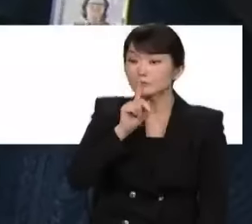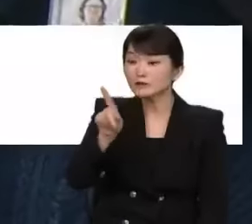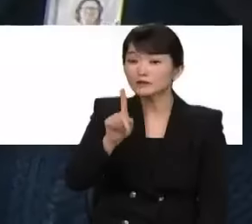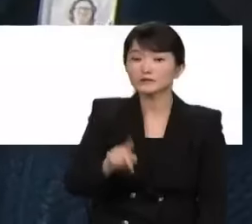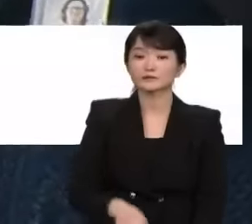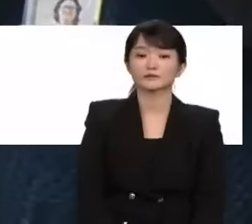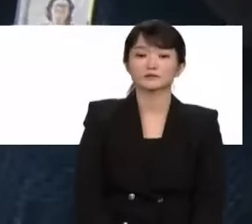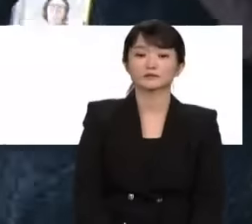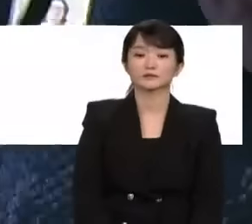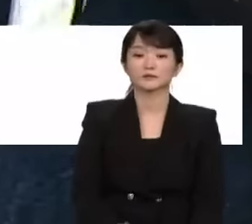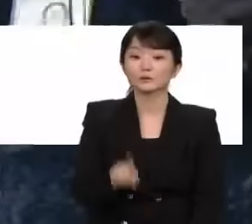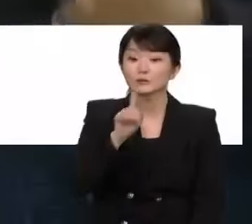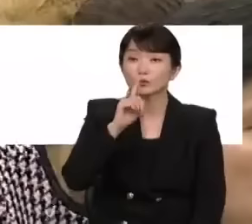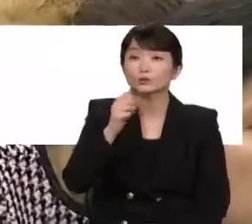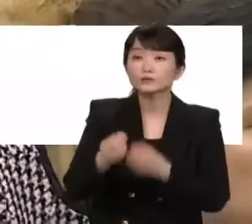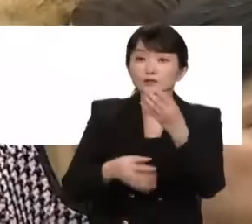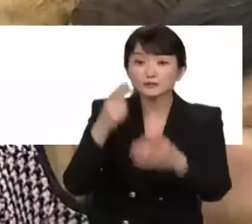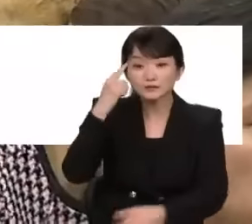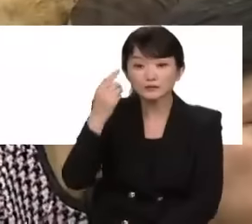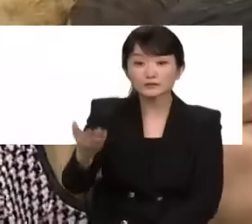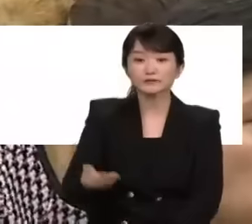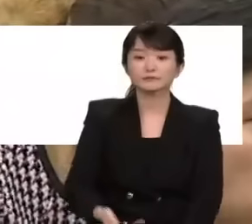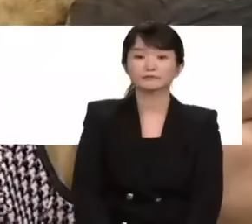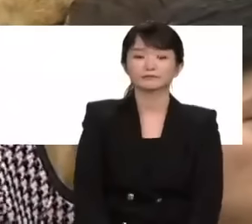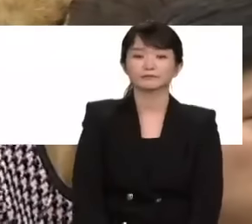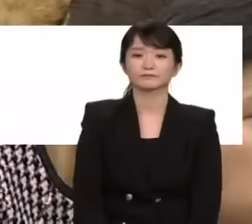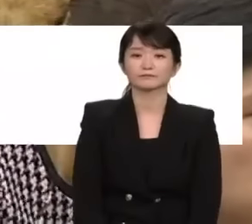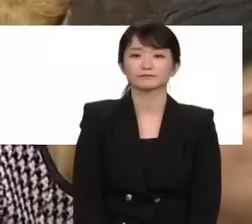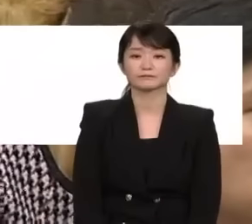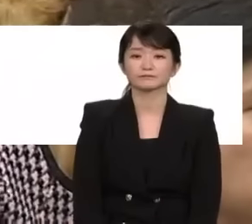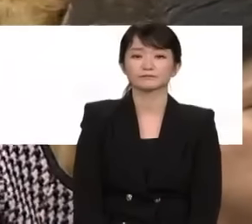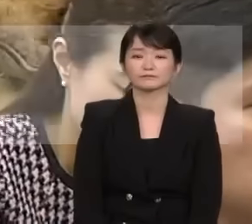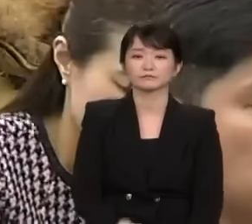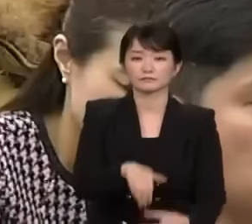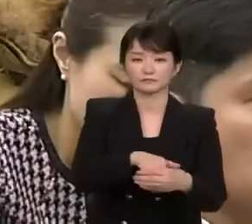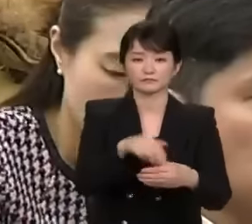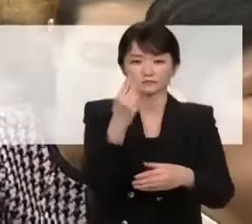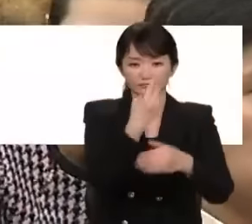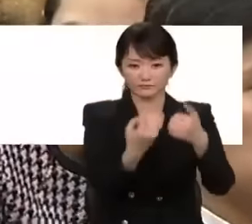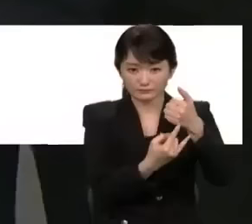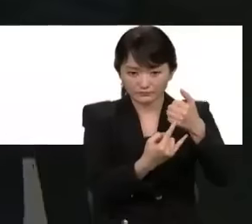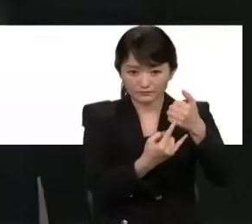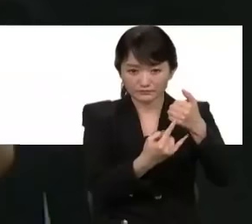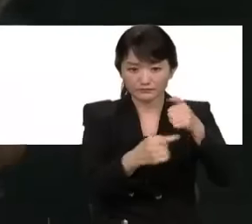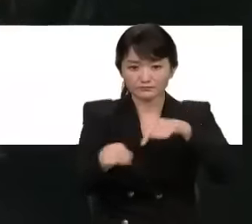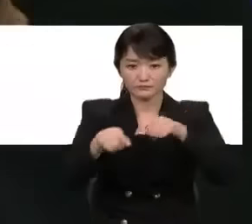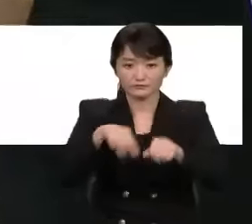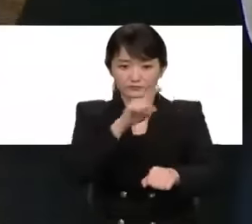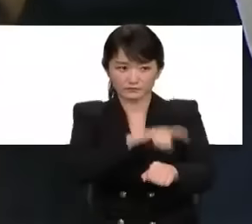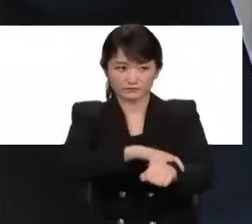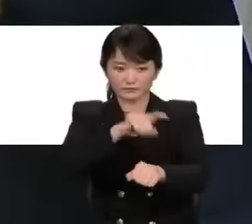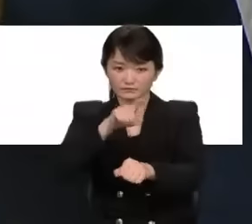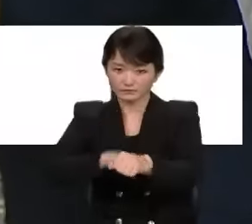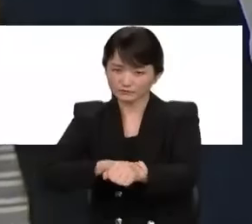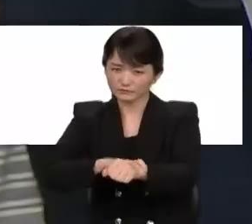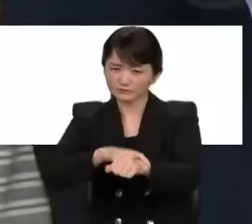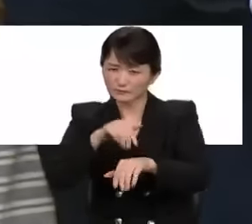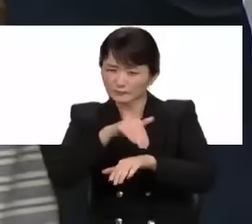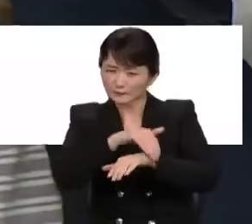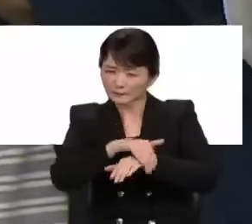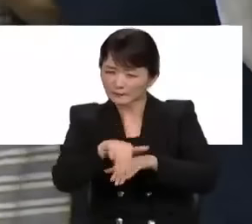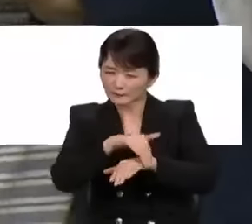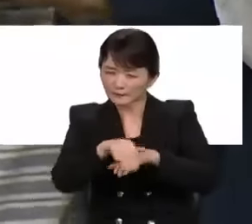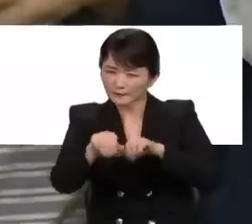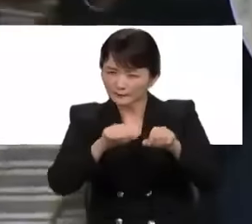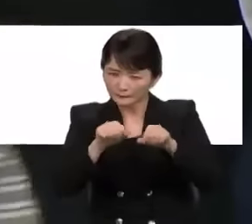잡겠다는 말씀이에요. 말씀하세요. 물을 잡겠다는 말씀해 보세요. 선관위와 정치인들을 체포하기 위한 의도로 이런 행동을 했다는